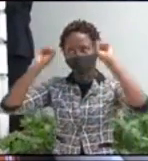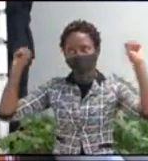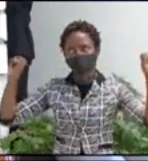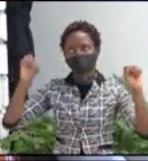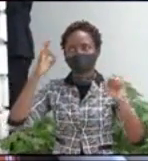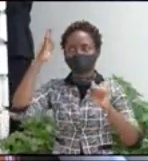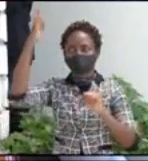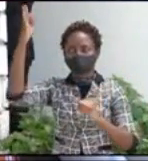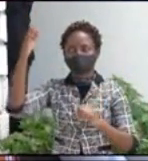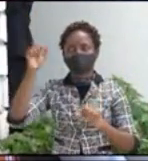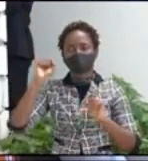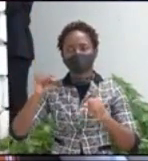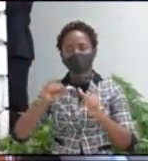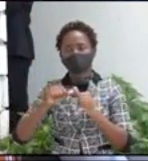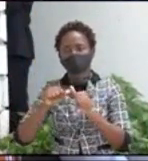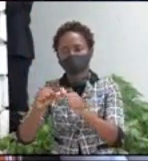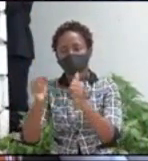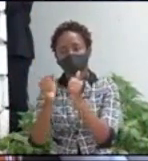pour le continuer avec programme